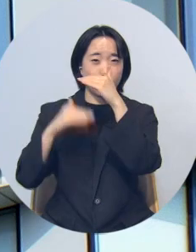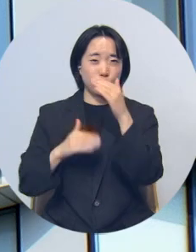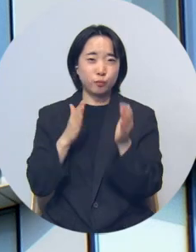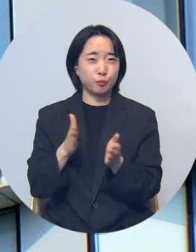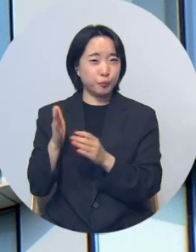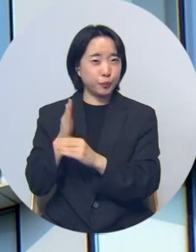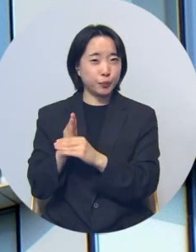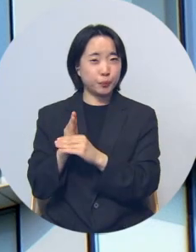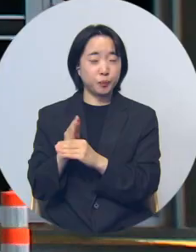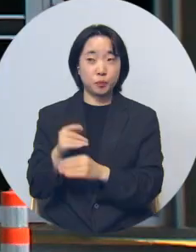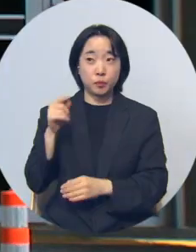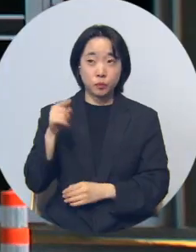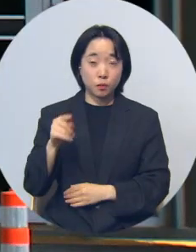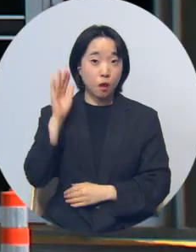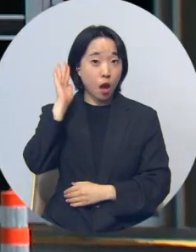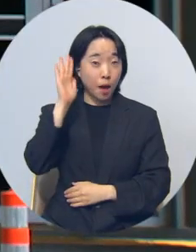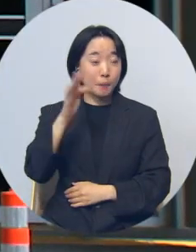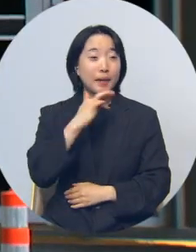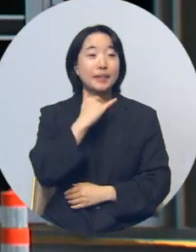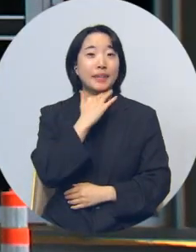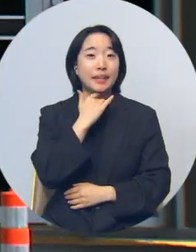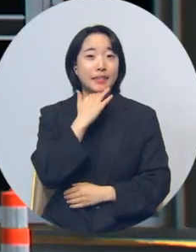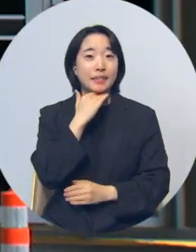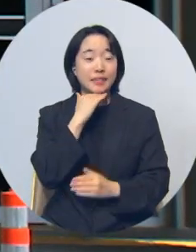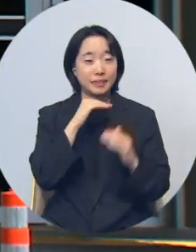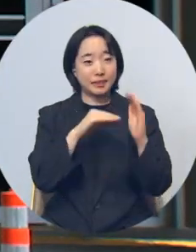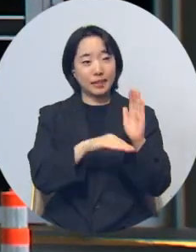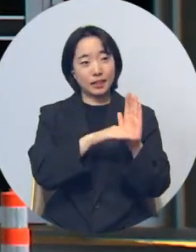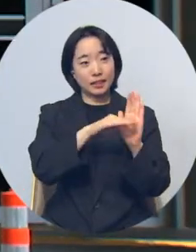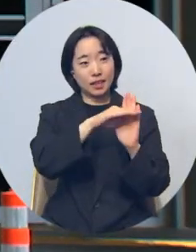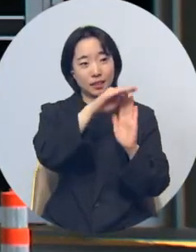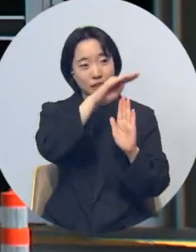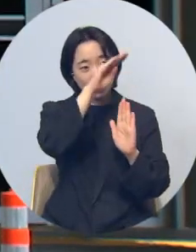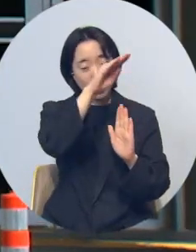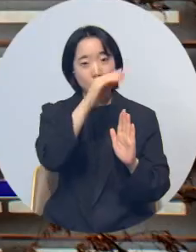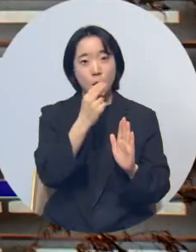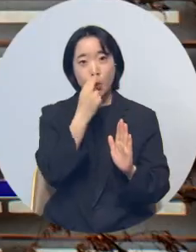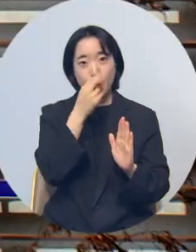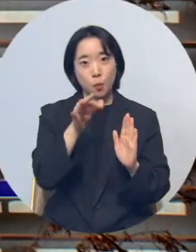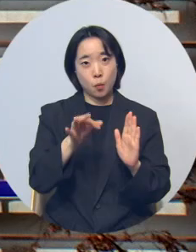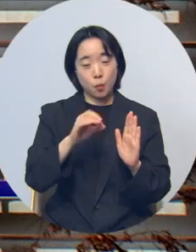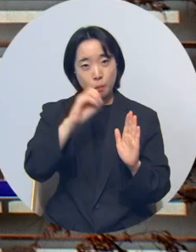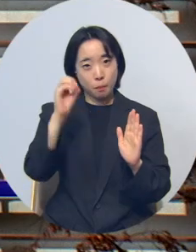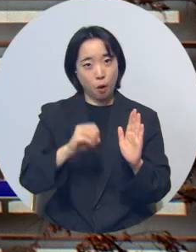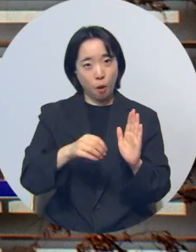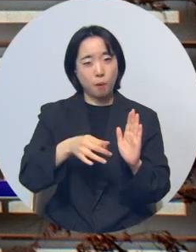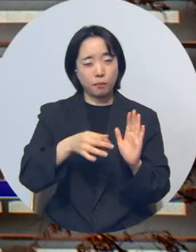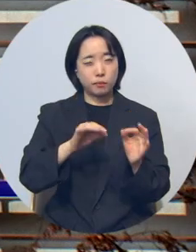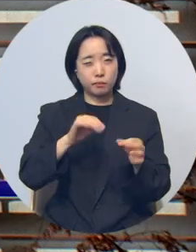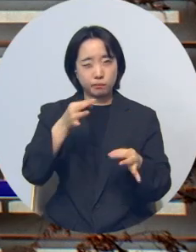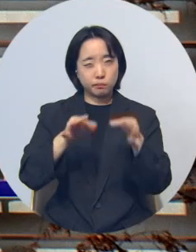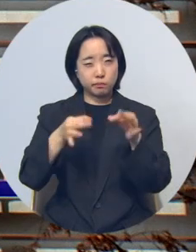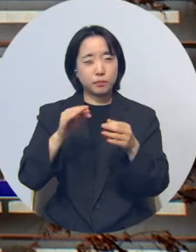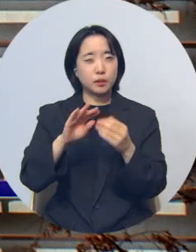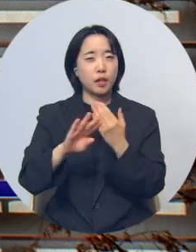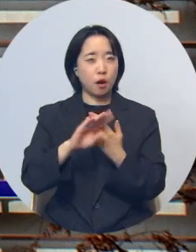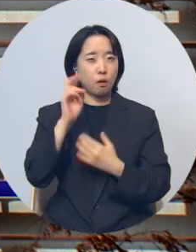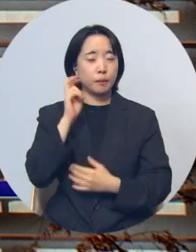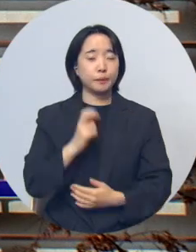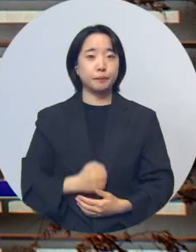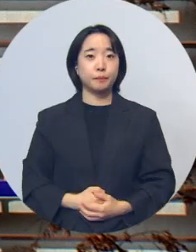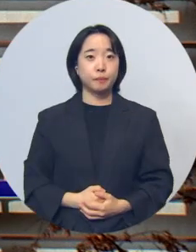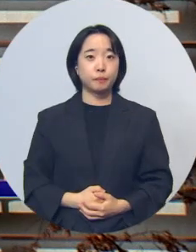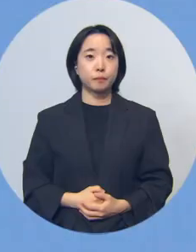세대에 따라 보험요율을 다르게 적용하는 내용이 담길 걸로 보입니다 보험 요율과 소득대체율